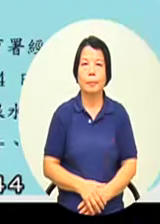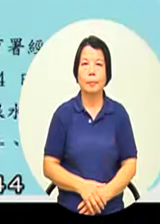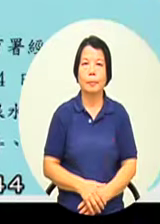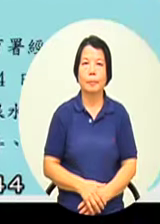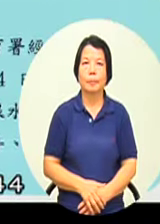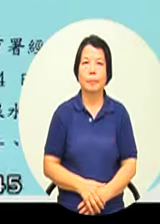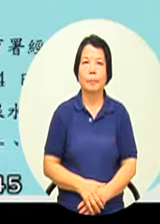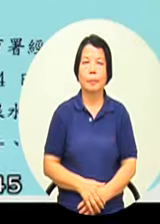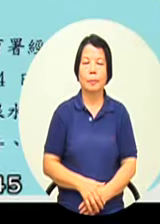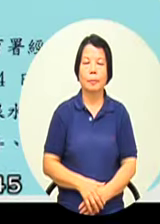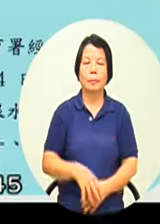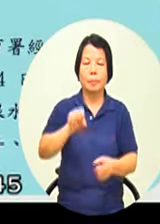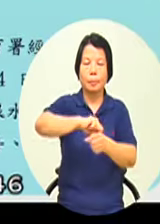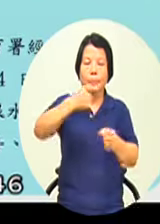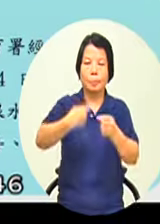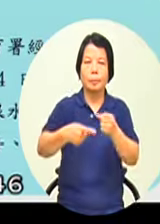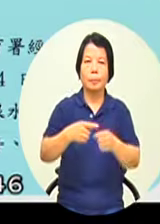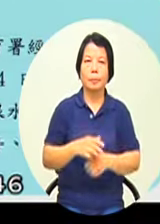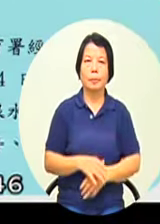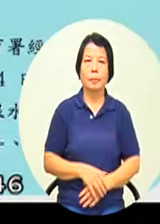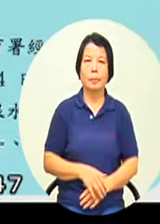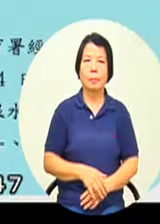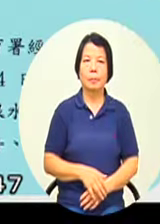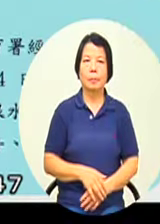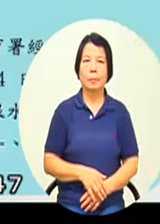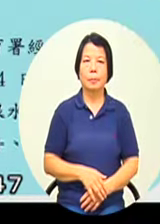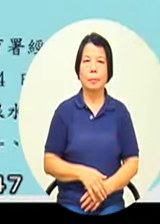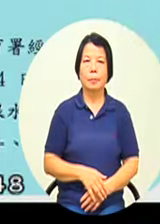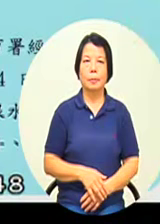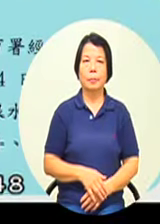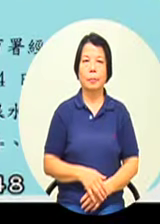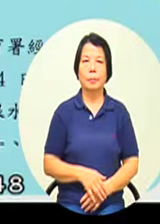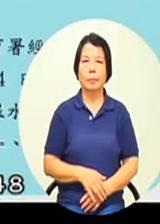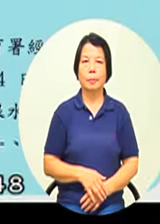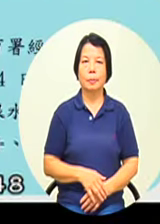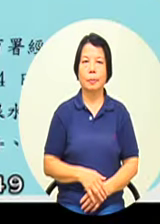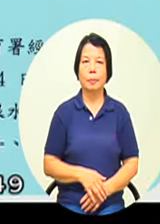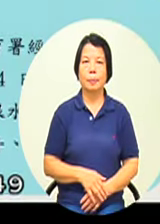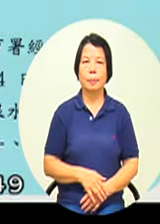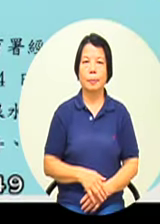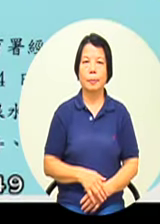好了，九分钟，好，你们有宣布了。分钟。